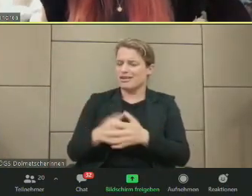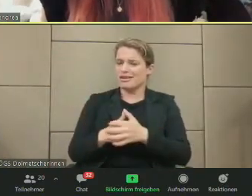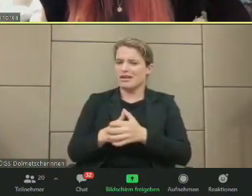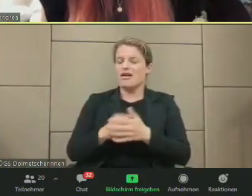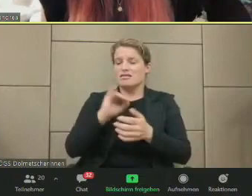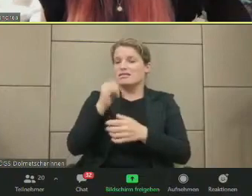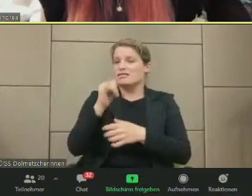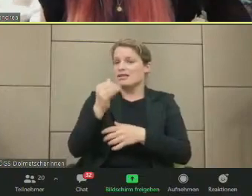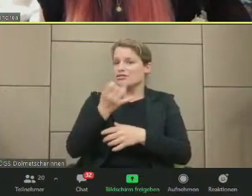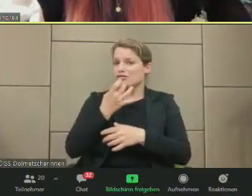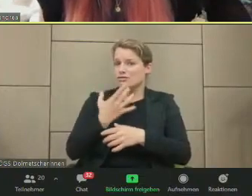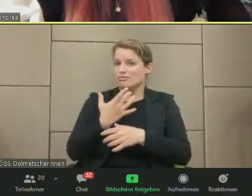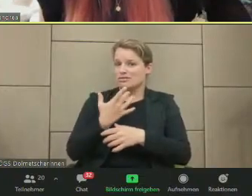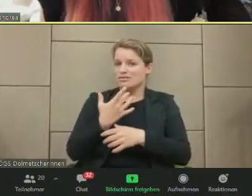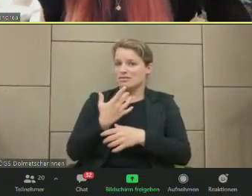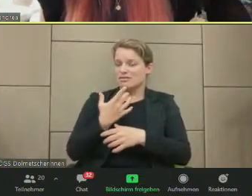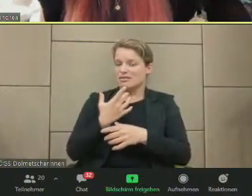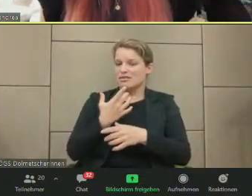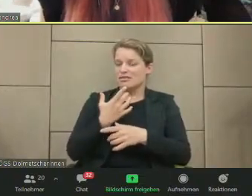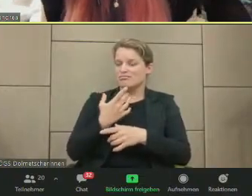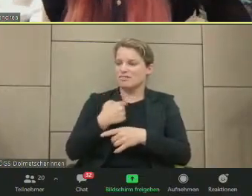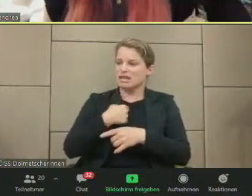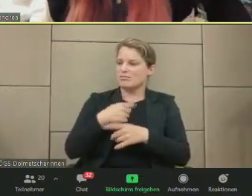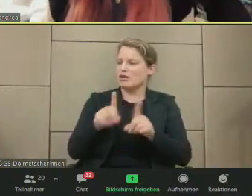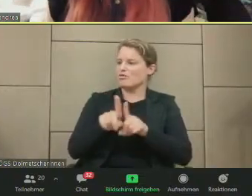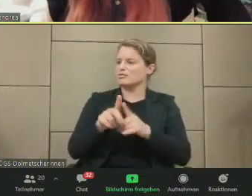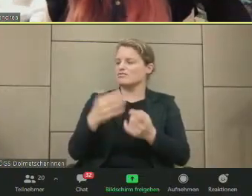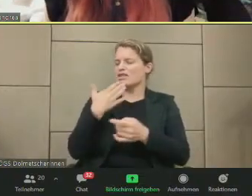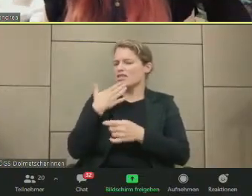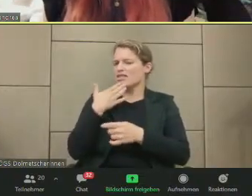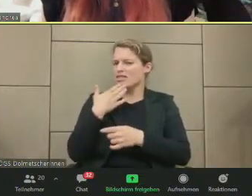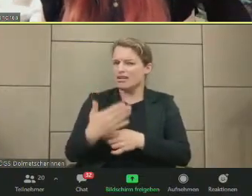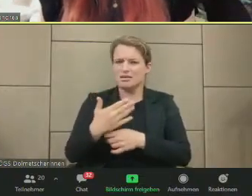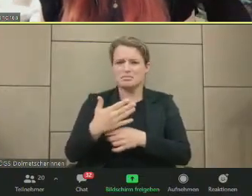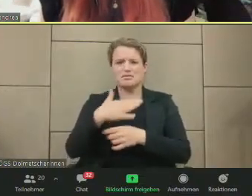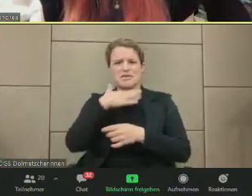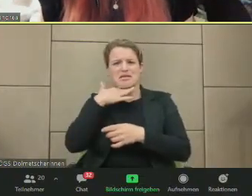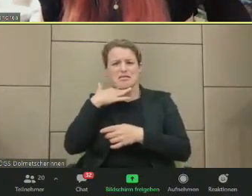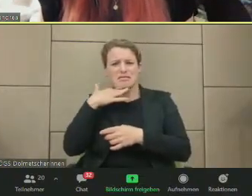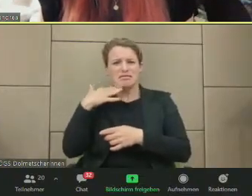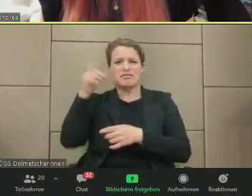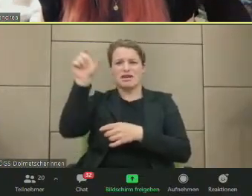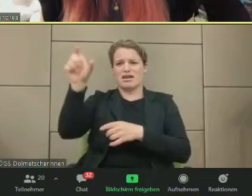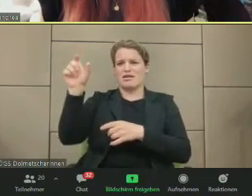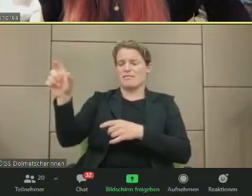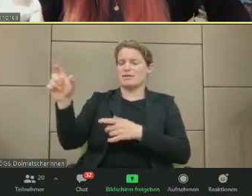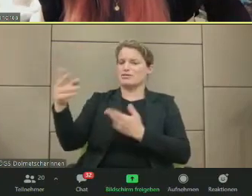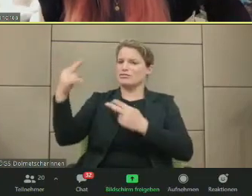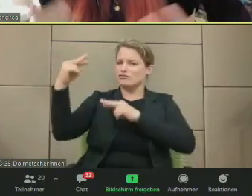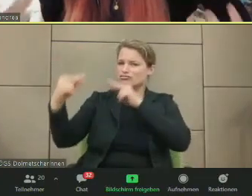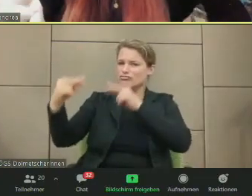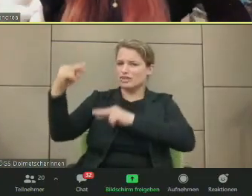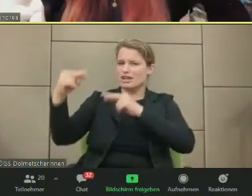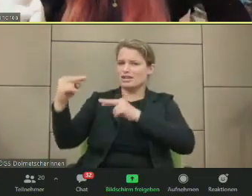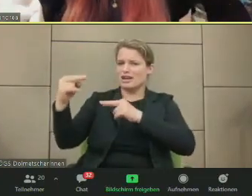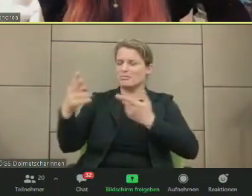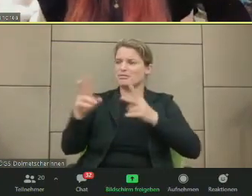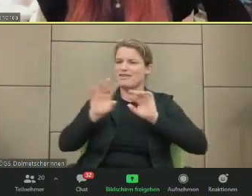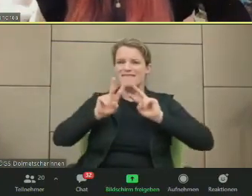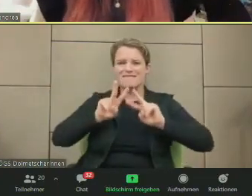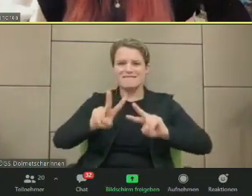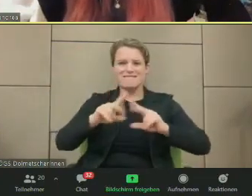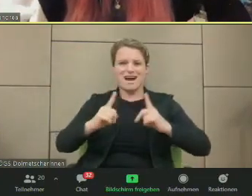Ja, ich bin eigentlich so dankbar, so viele Personen kennengelernt zu haben, die so tolle Menschen sind, die ich im echten Leben nie getroffen